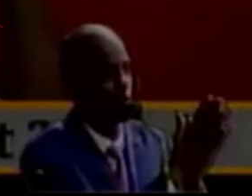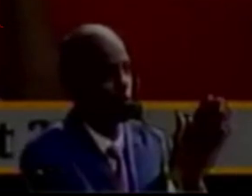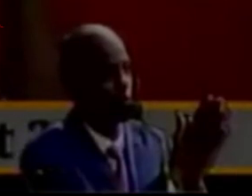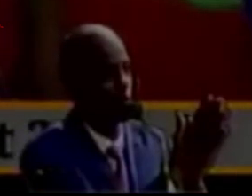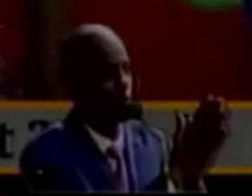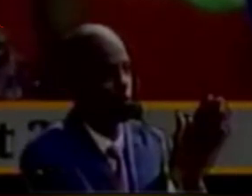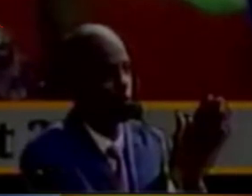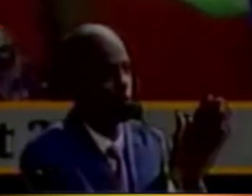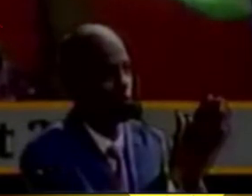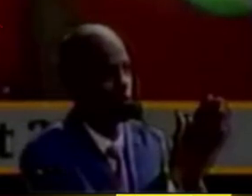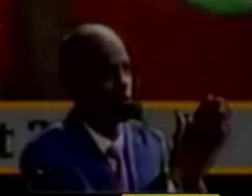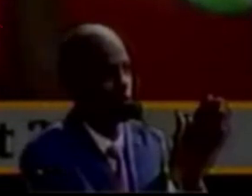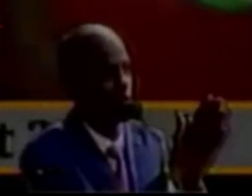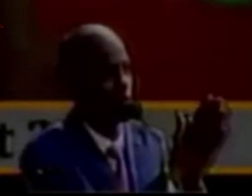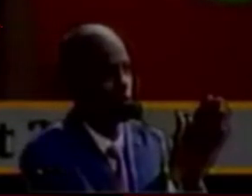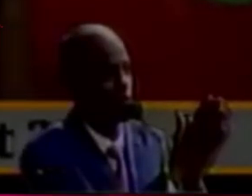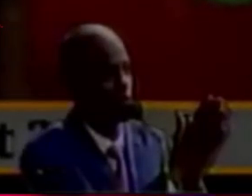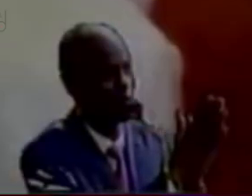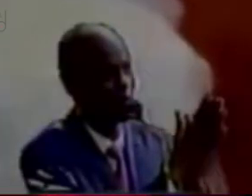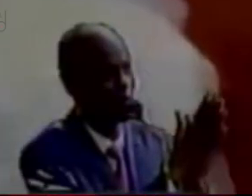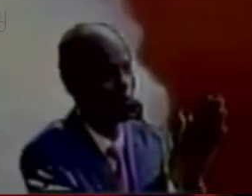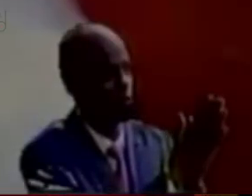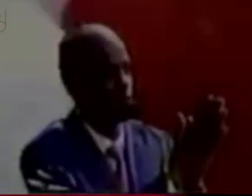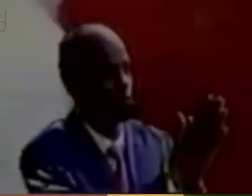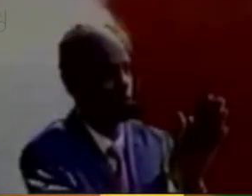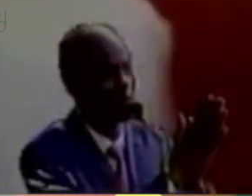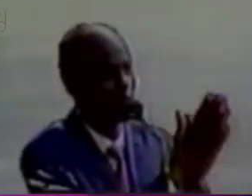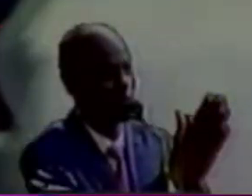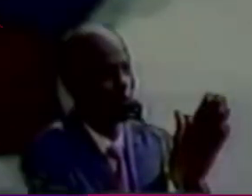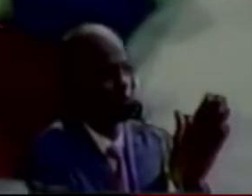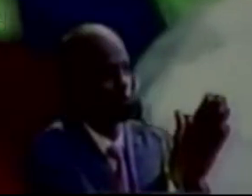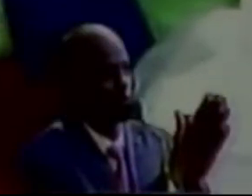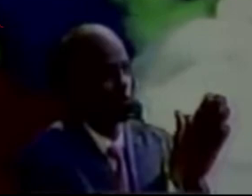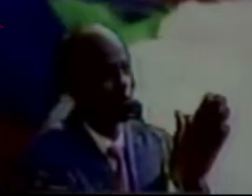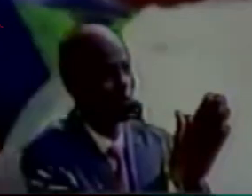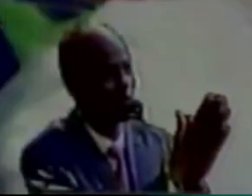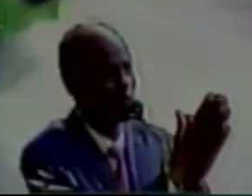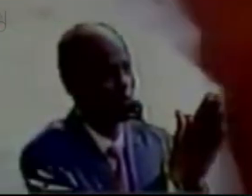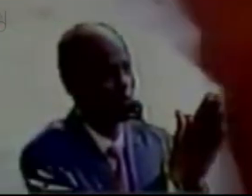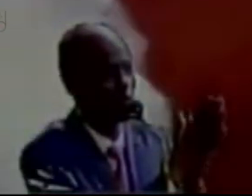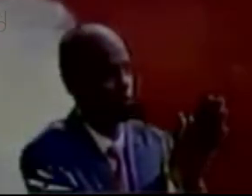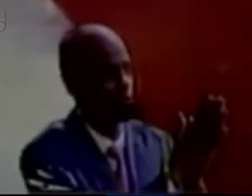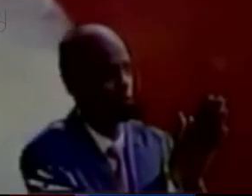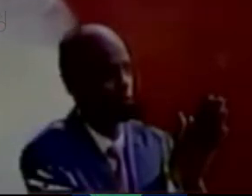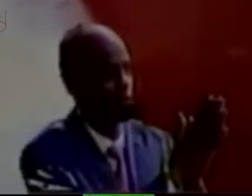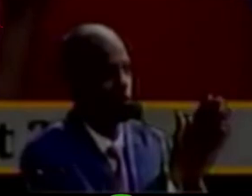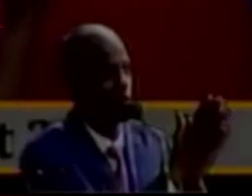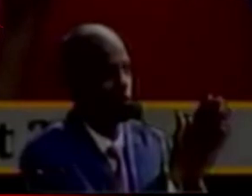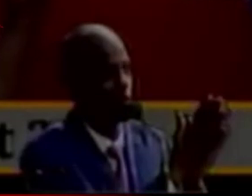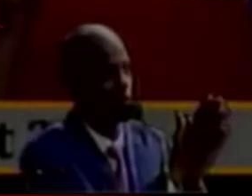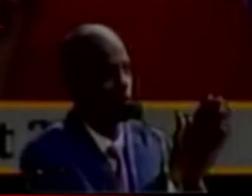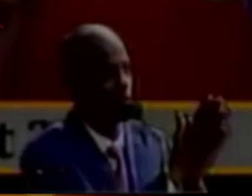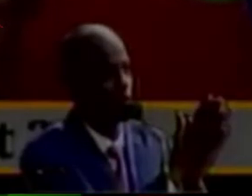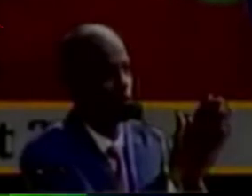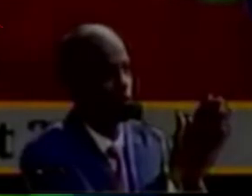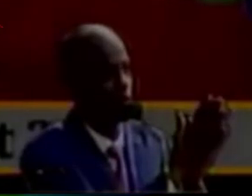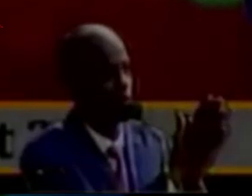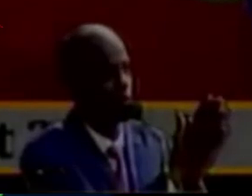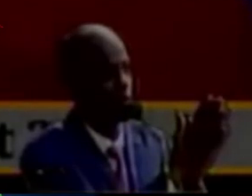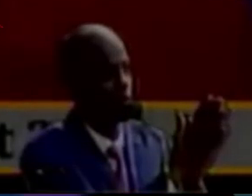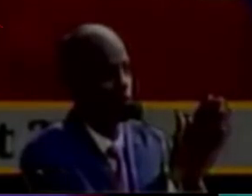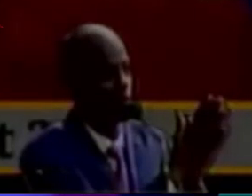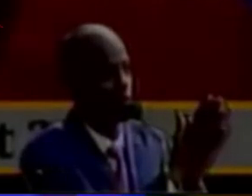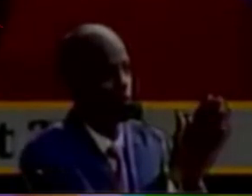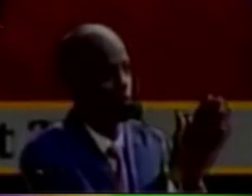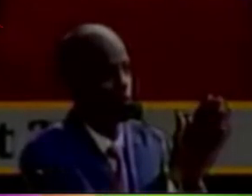depuis ma fête. Je sens que ça me joue parce que on sait qu'on y a là et pas à faire gain. C'est pas à faire. Nous